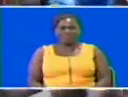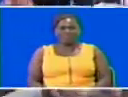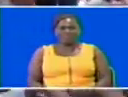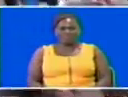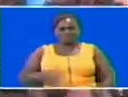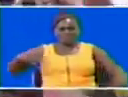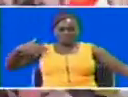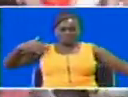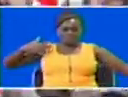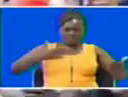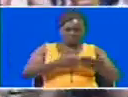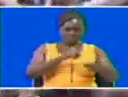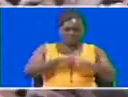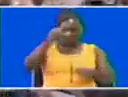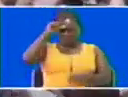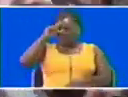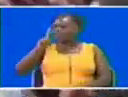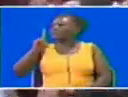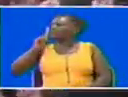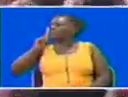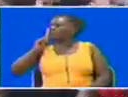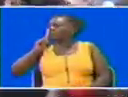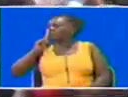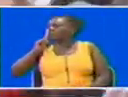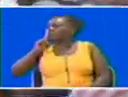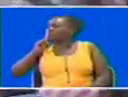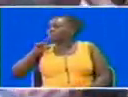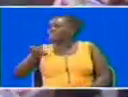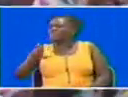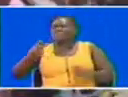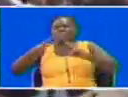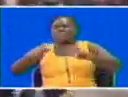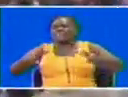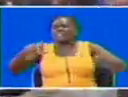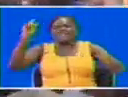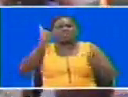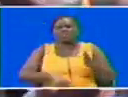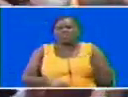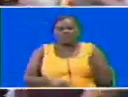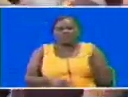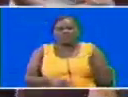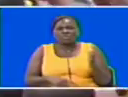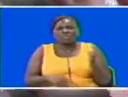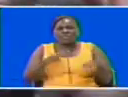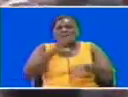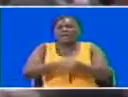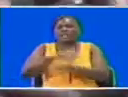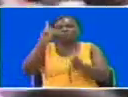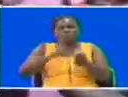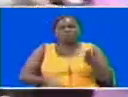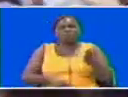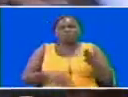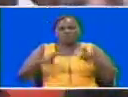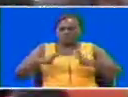Hadi sasa serikali imesalia kimya kuhusiana ni kipi wanachokitafuta na utata huu umefikia wapi katika